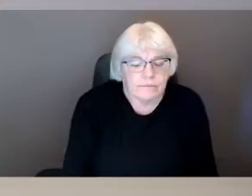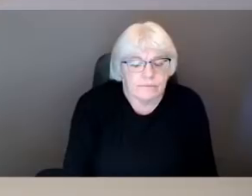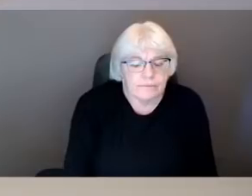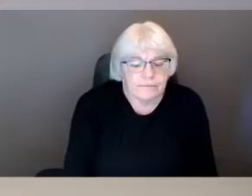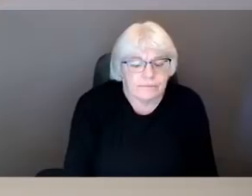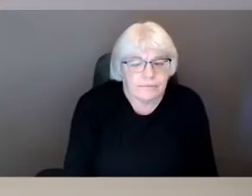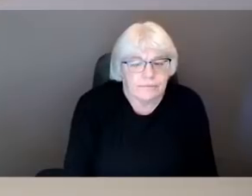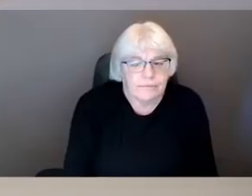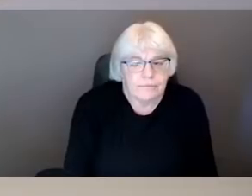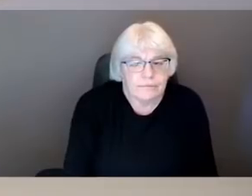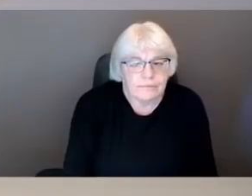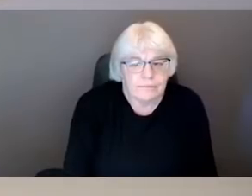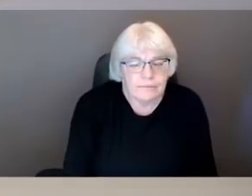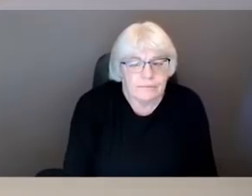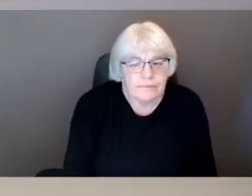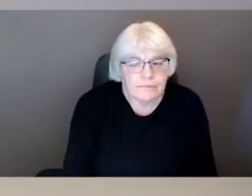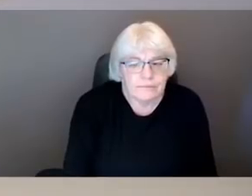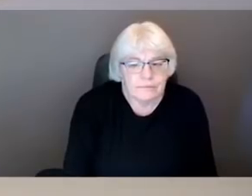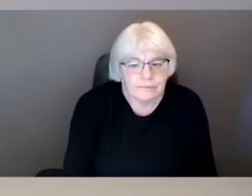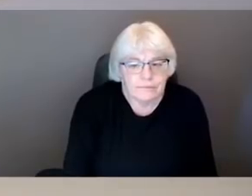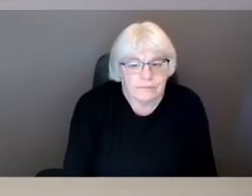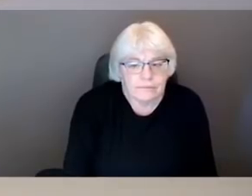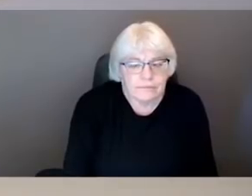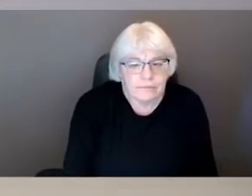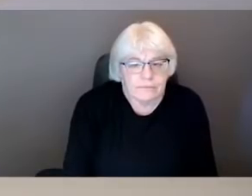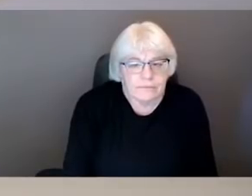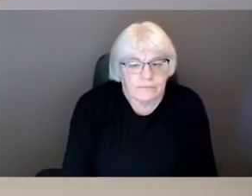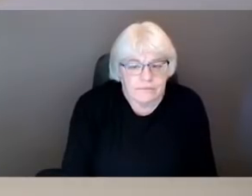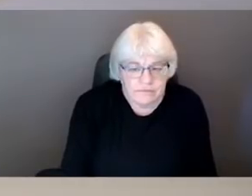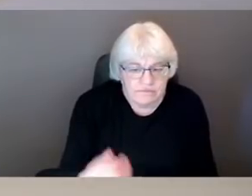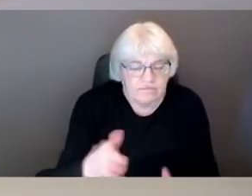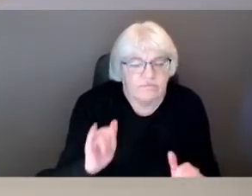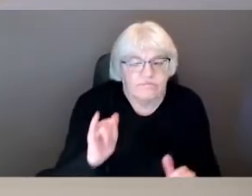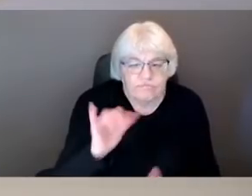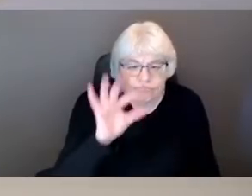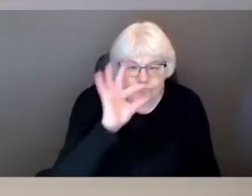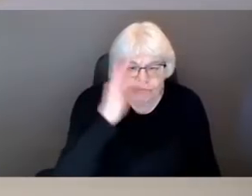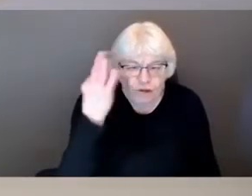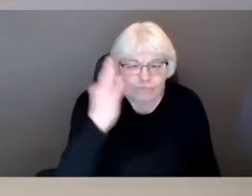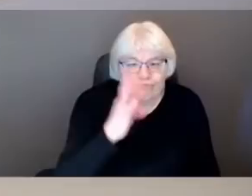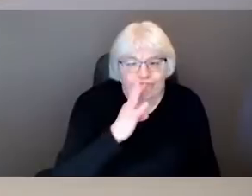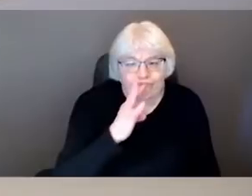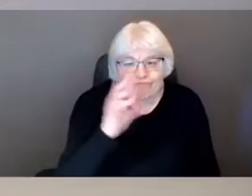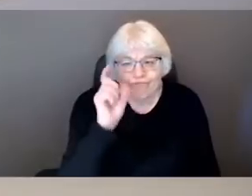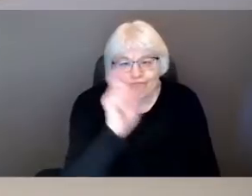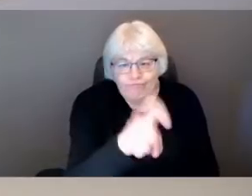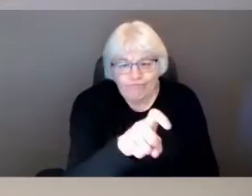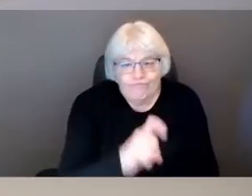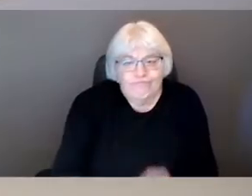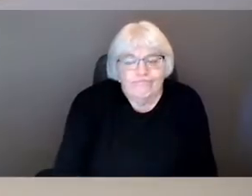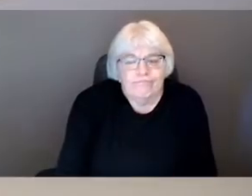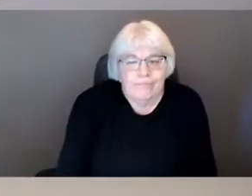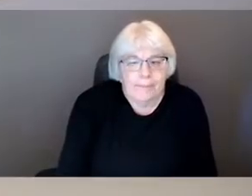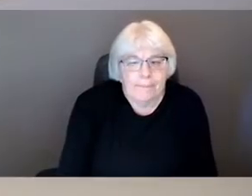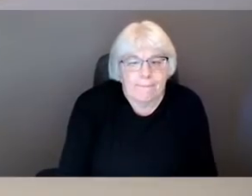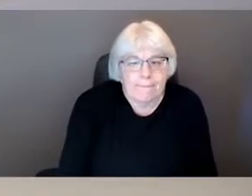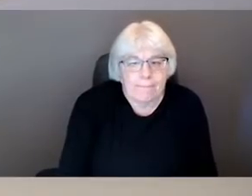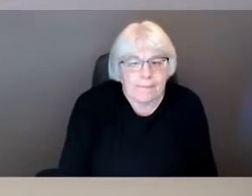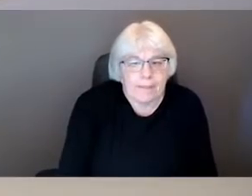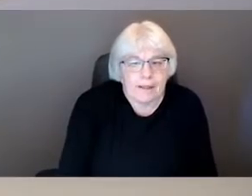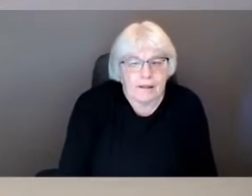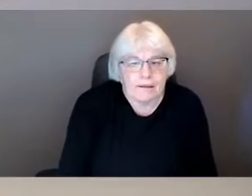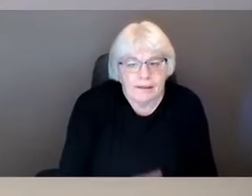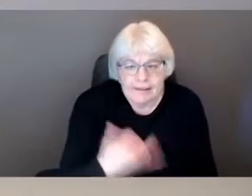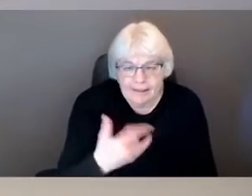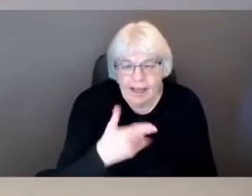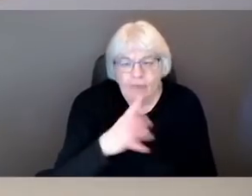tout est fermé pour la semaine. Est-ce que vous pensez déjà à demander à ce que ce lieu soit fermé pour plus longtemps qu'une semaine?